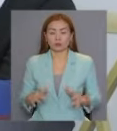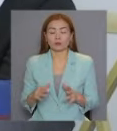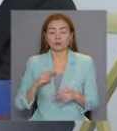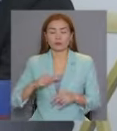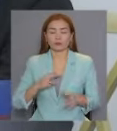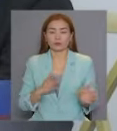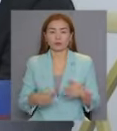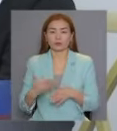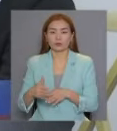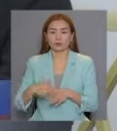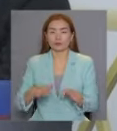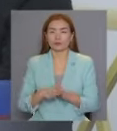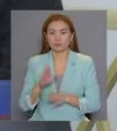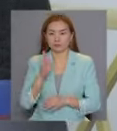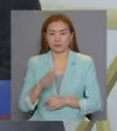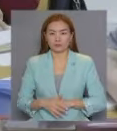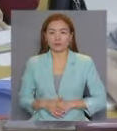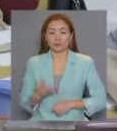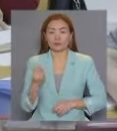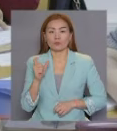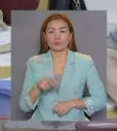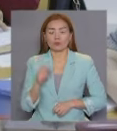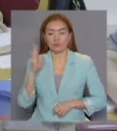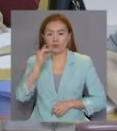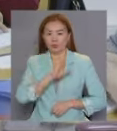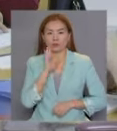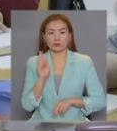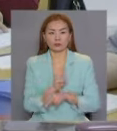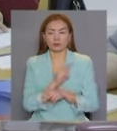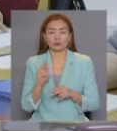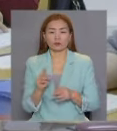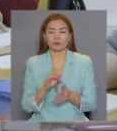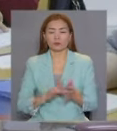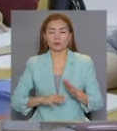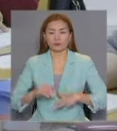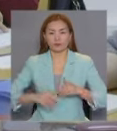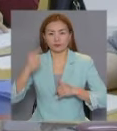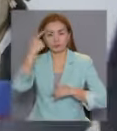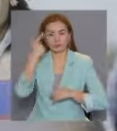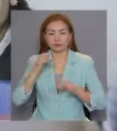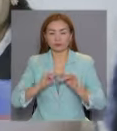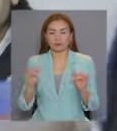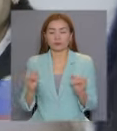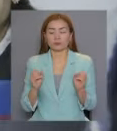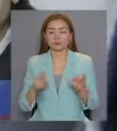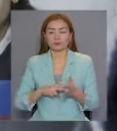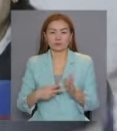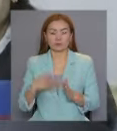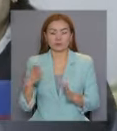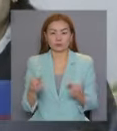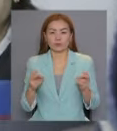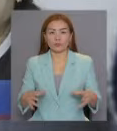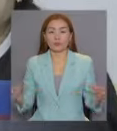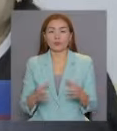жұмыстар кезең-кезеңмен атқарылуда. Соның бірі ата-ана мен оңалту саласы мамандарының біліктілігін арттыруға арналған жоба. Арнайы